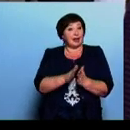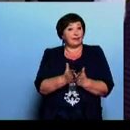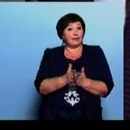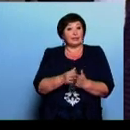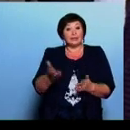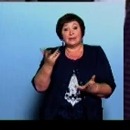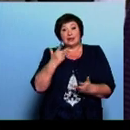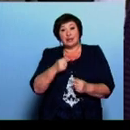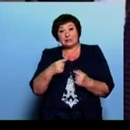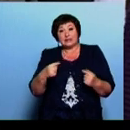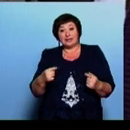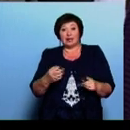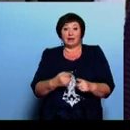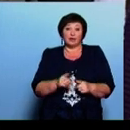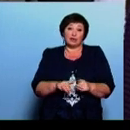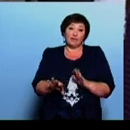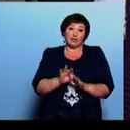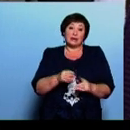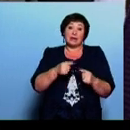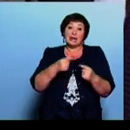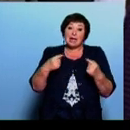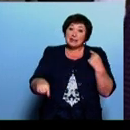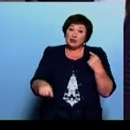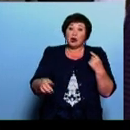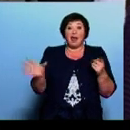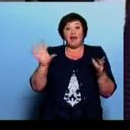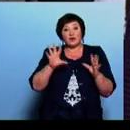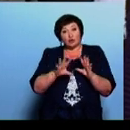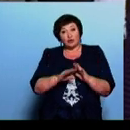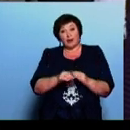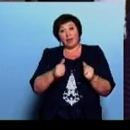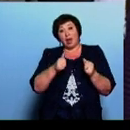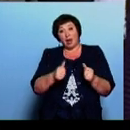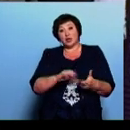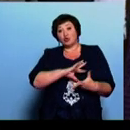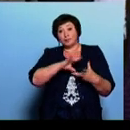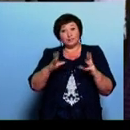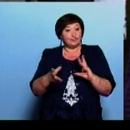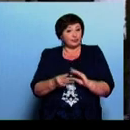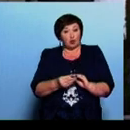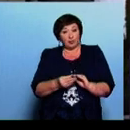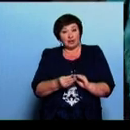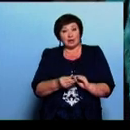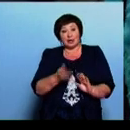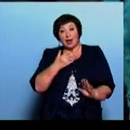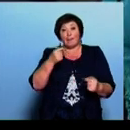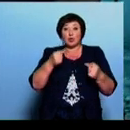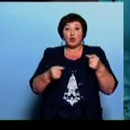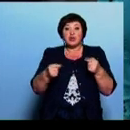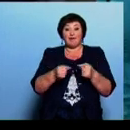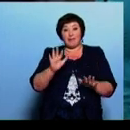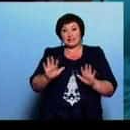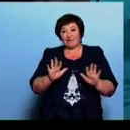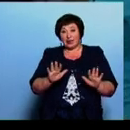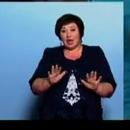Ну, в общем-то, в этом такое различие и в то же время хорошее дополнение, как противопоставление. На создание